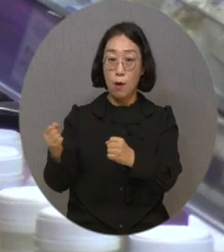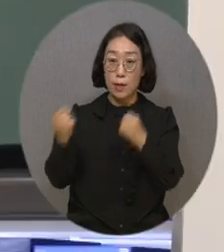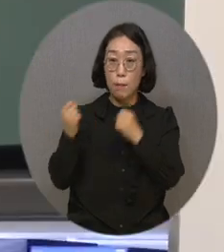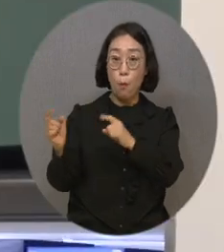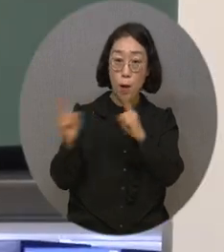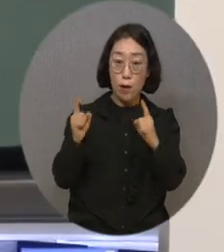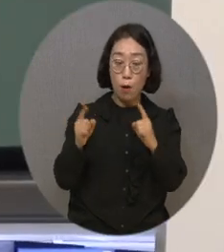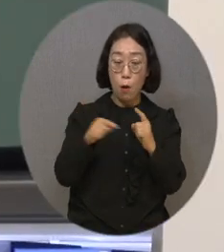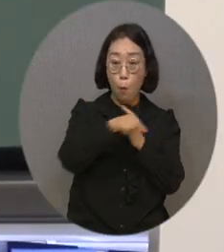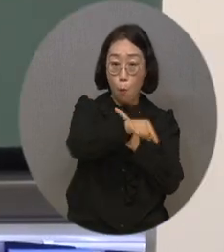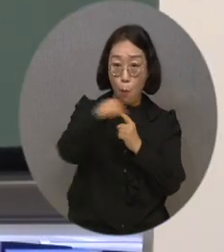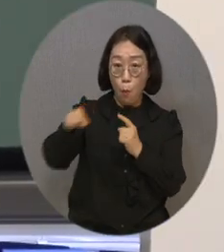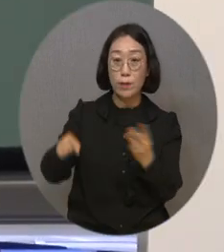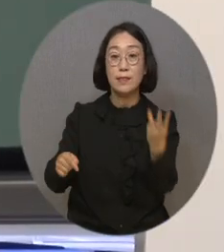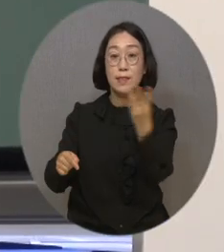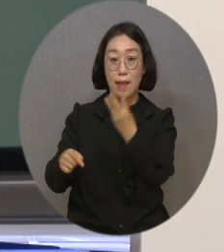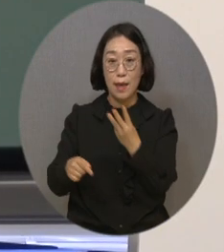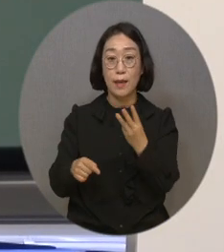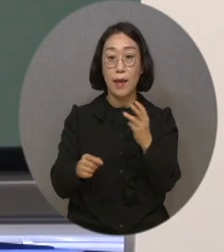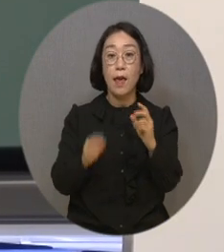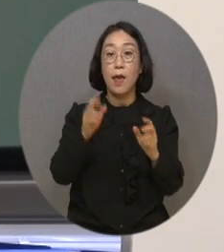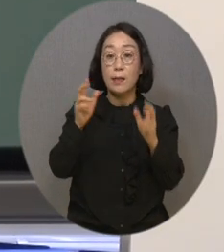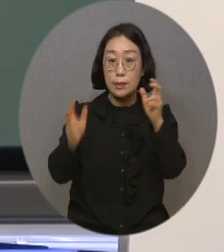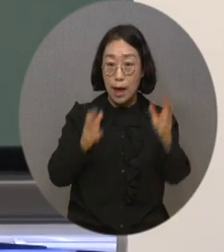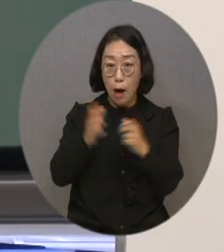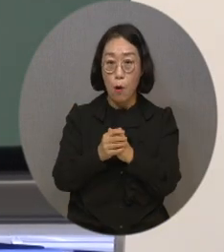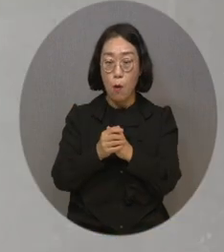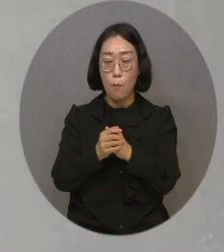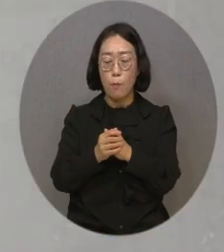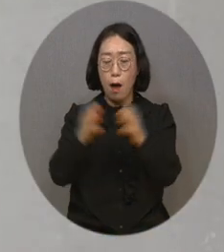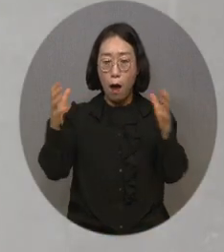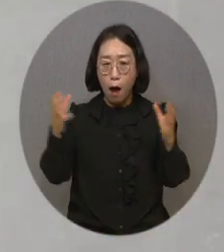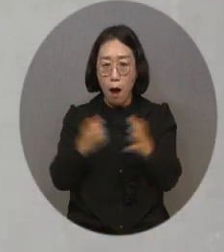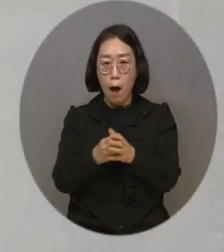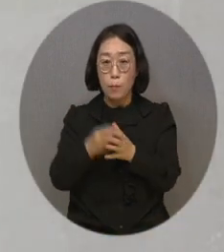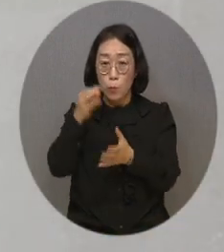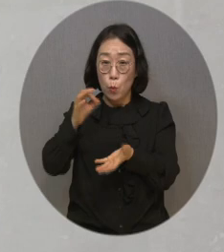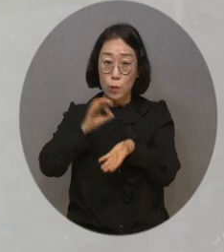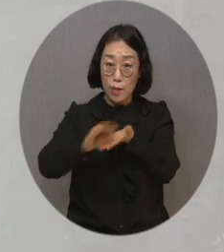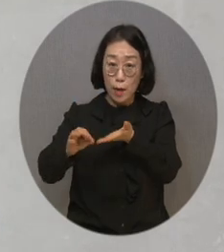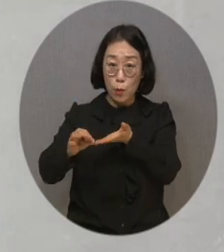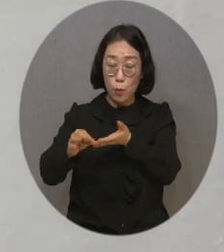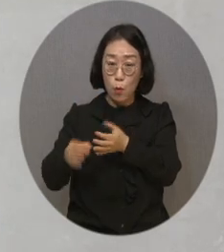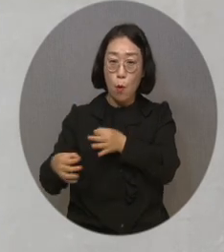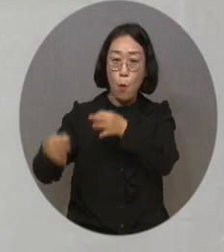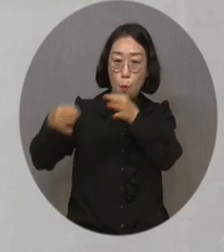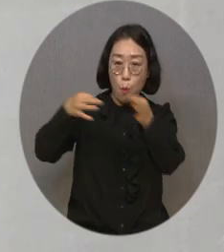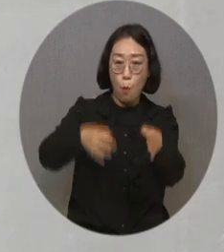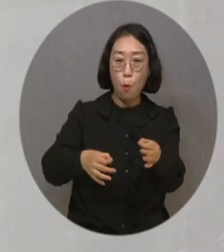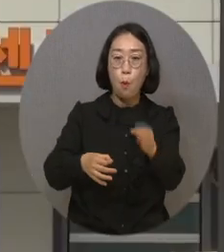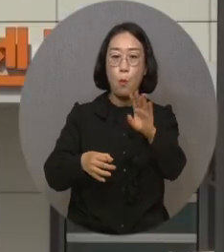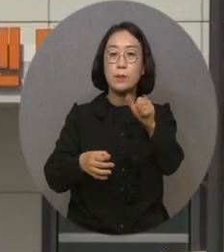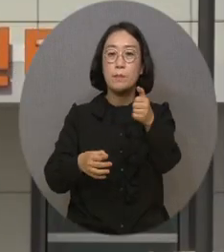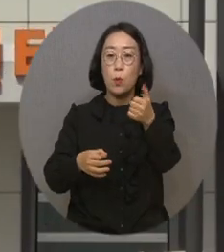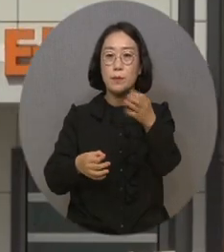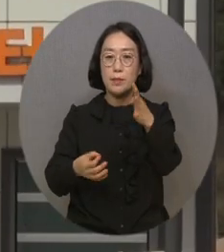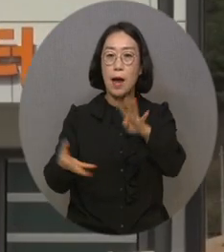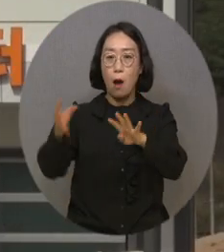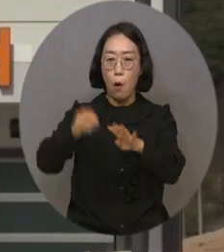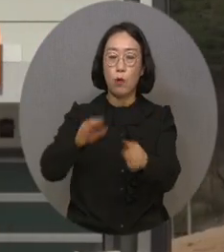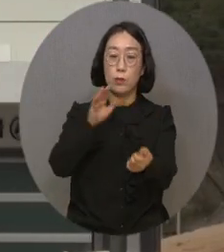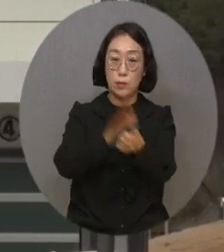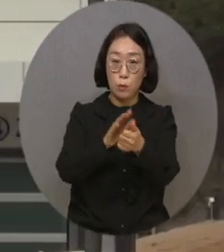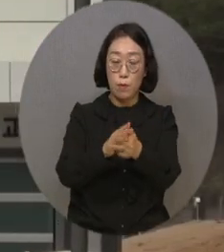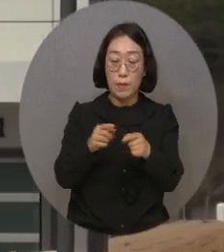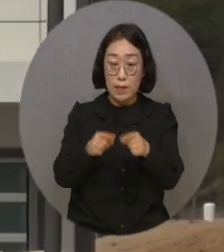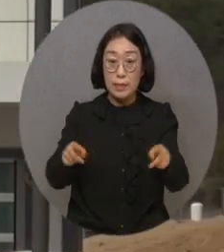등 3개 공모 사업으로 국 도비를 포함한 54억 원의 예산을 확보하여 추진되었으며 부속동 1,